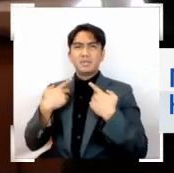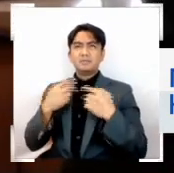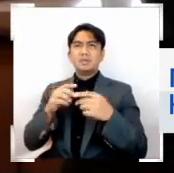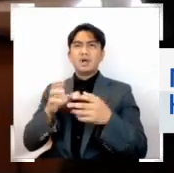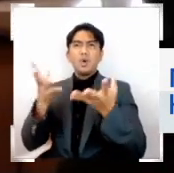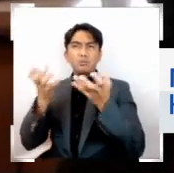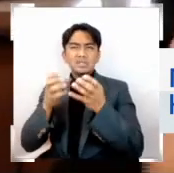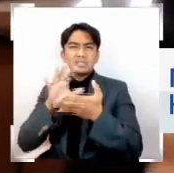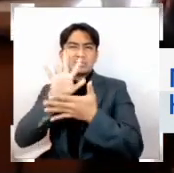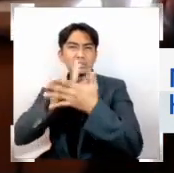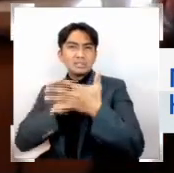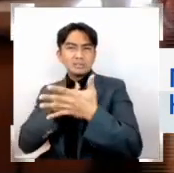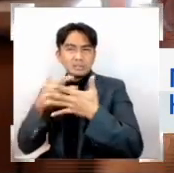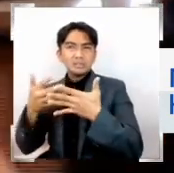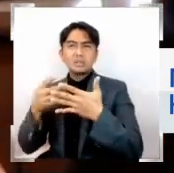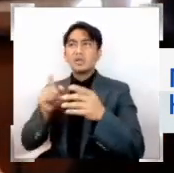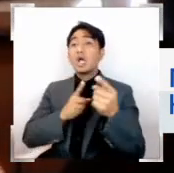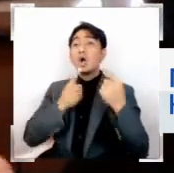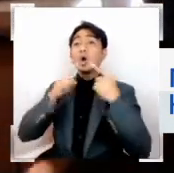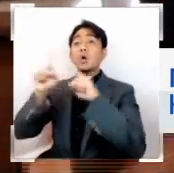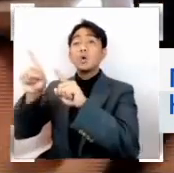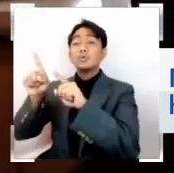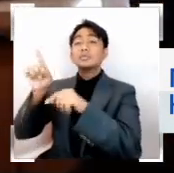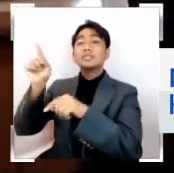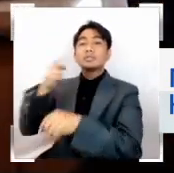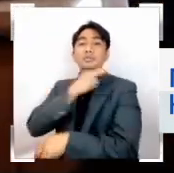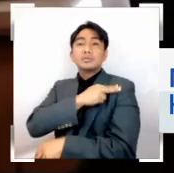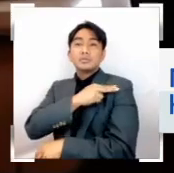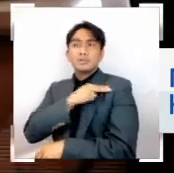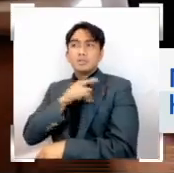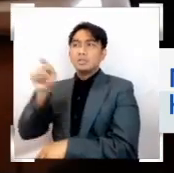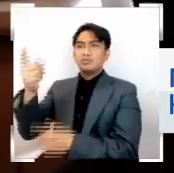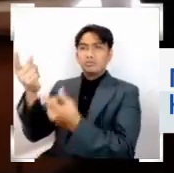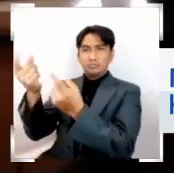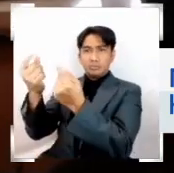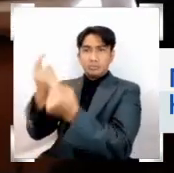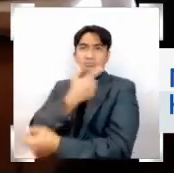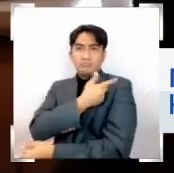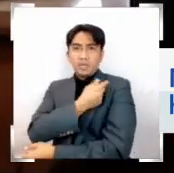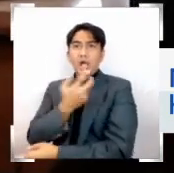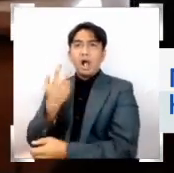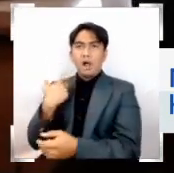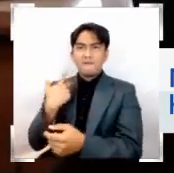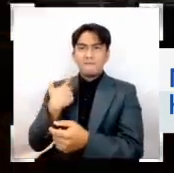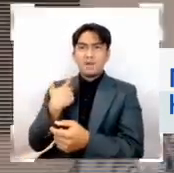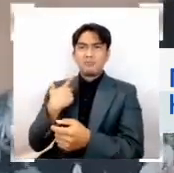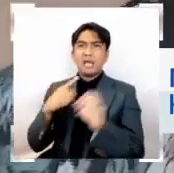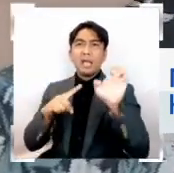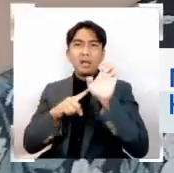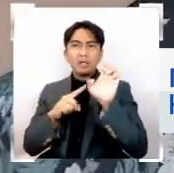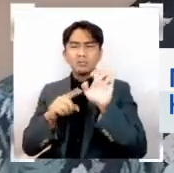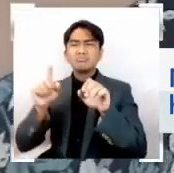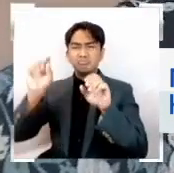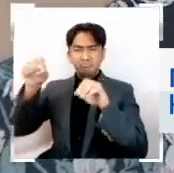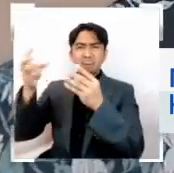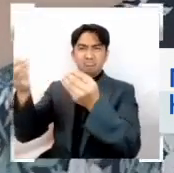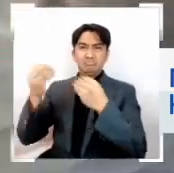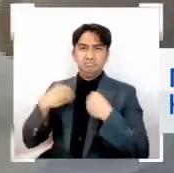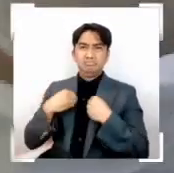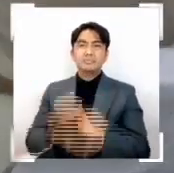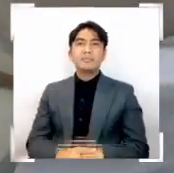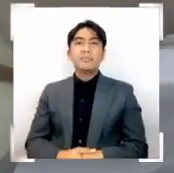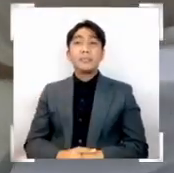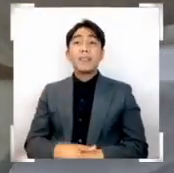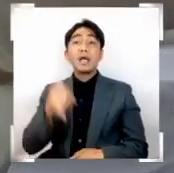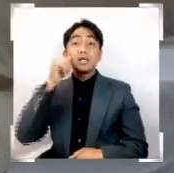the hospital and nagkataon naman, nagbabakuna kayo at meron sobra. Opo. Bigyan nyo, healthcare worker yan eh. As of kahapon, lagpas